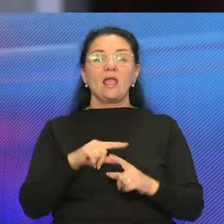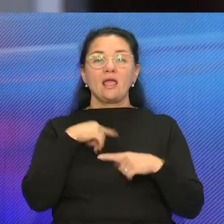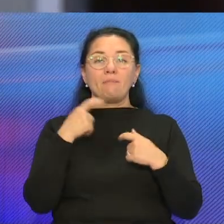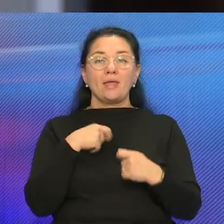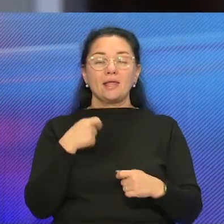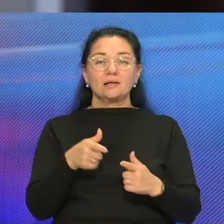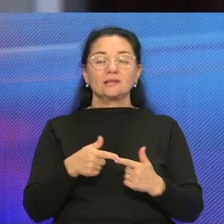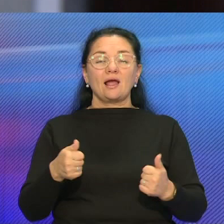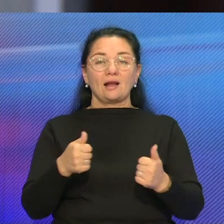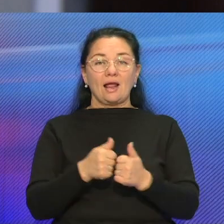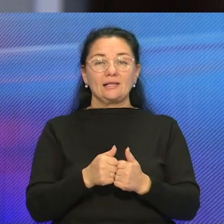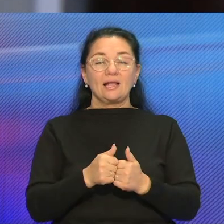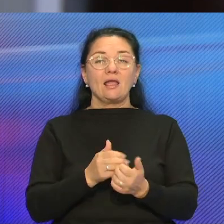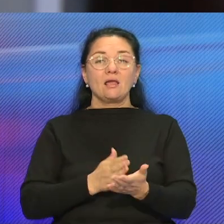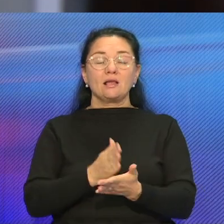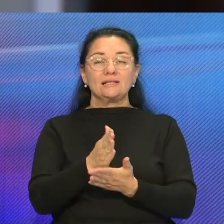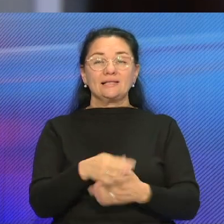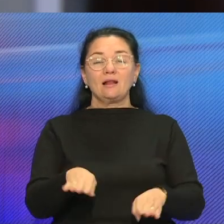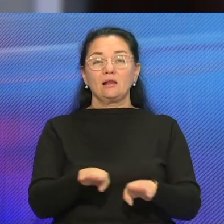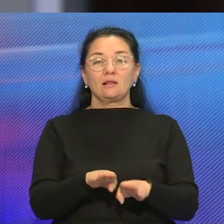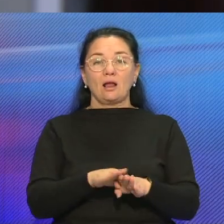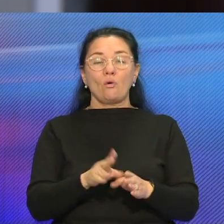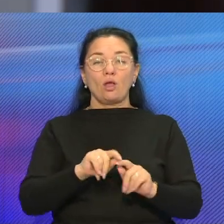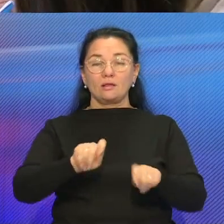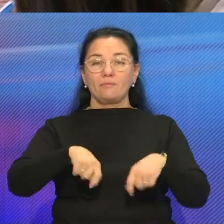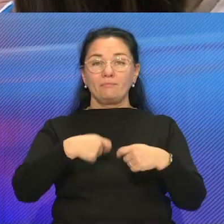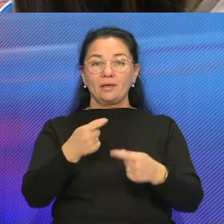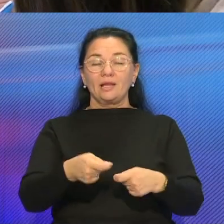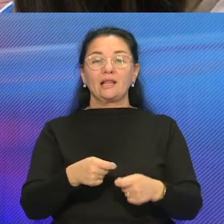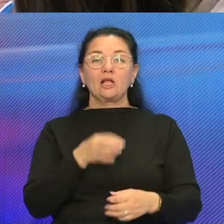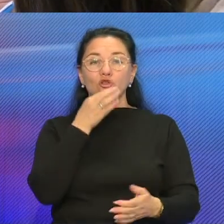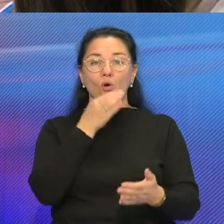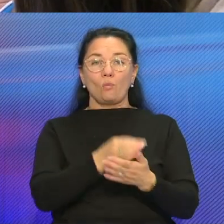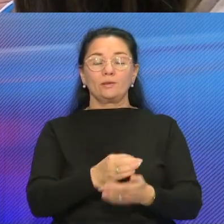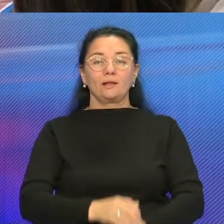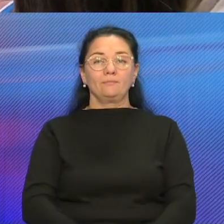организации. Мэтта таких сустрэч – первоемность поколений и передача в опыту.